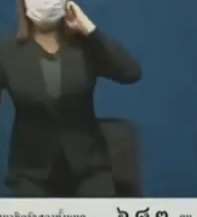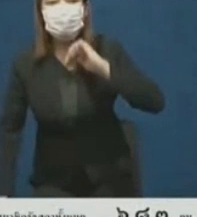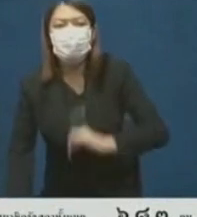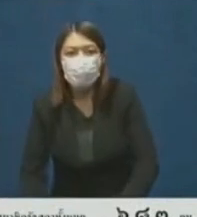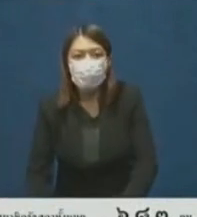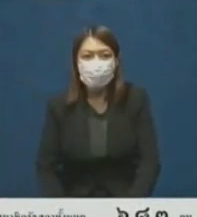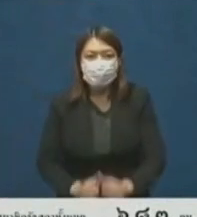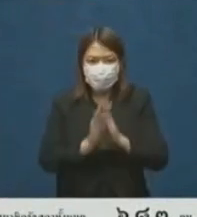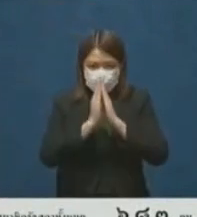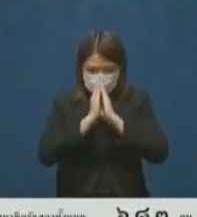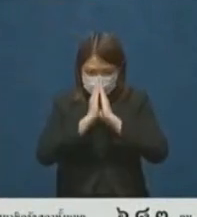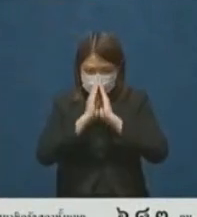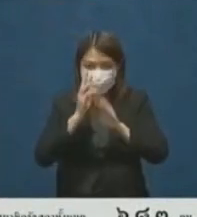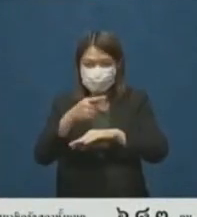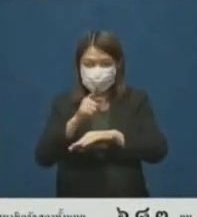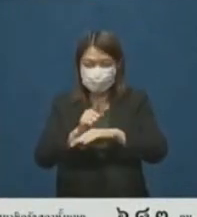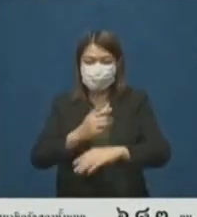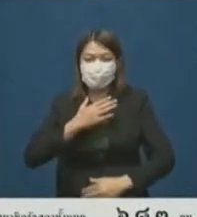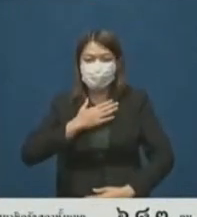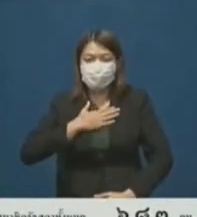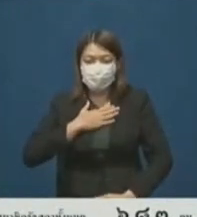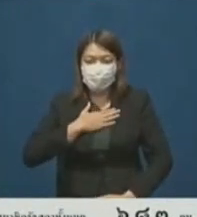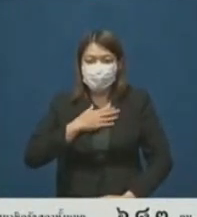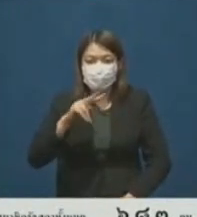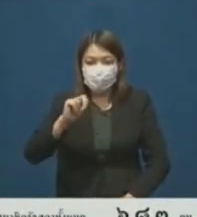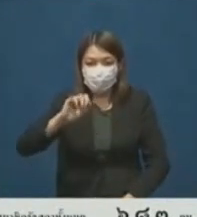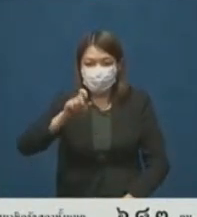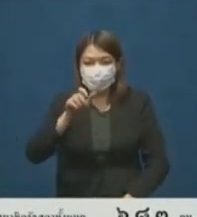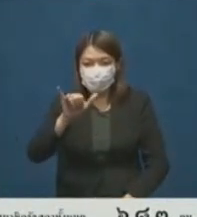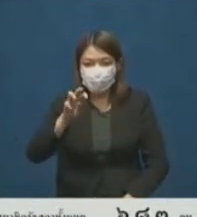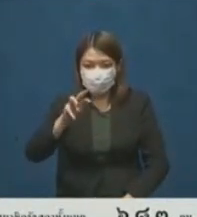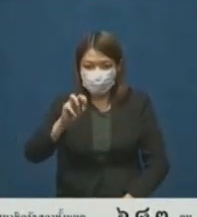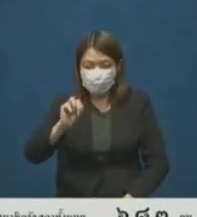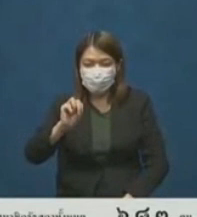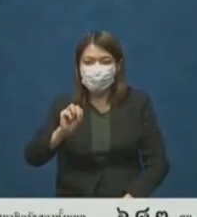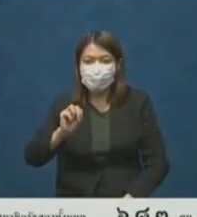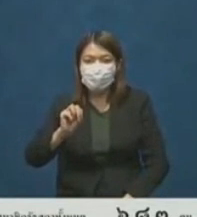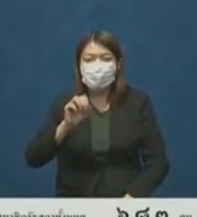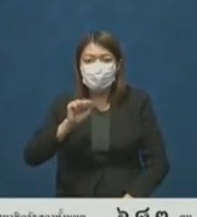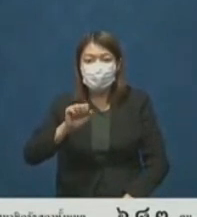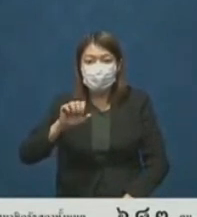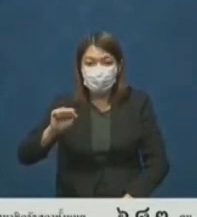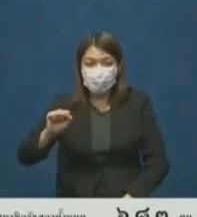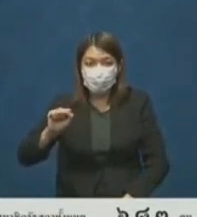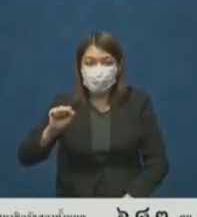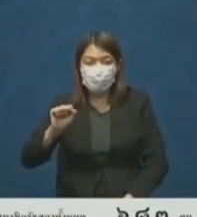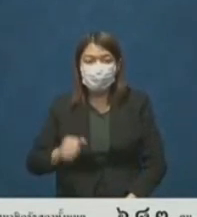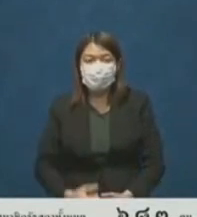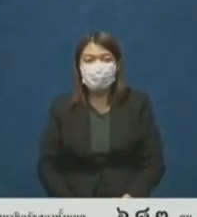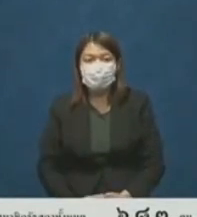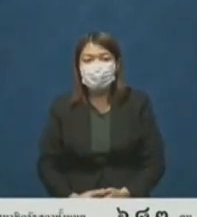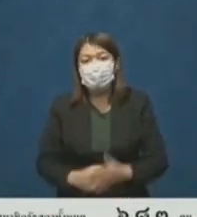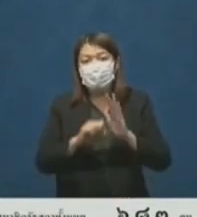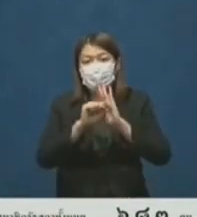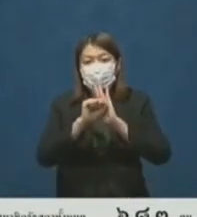กราบเรียนท่านประธานรัฐสภาที่เคารพผมนิยมเวชกามาสมาชิกสภ